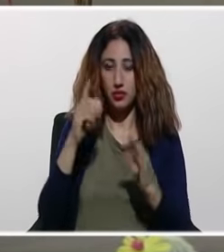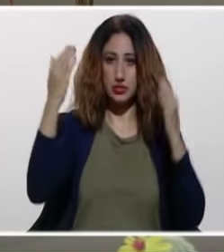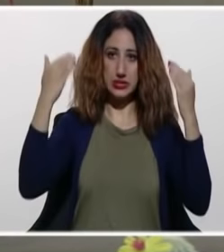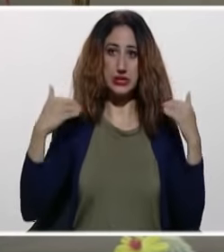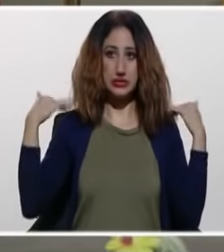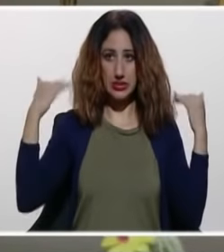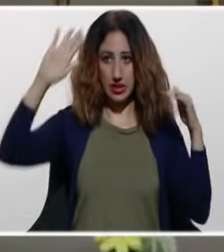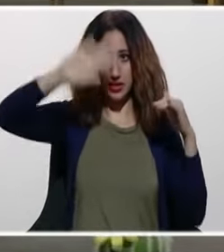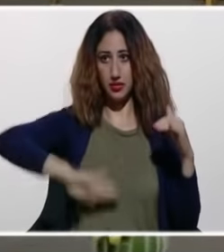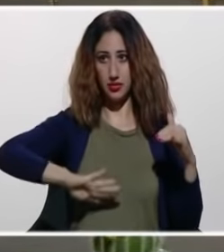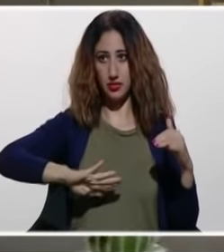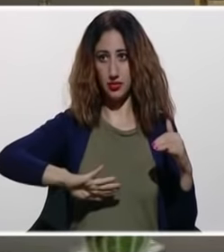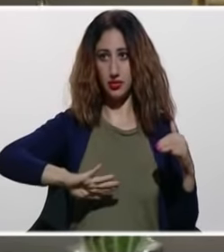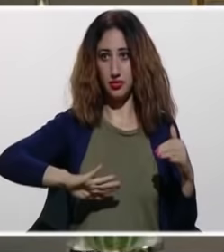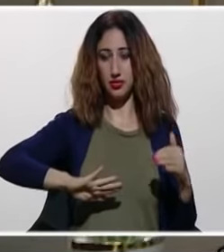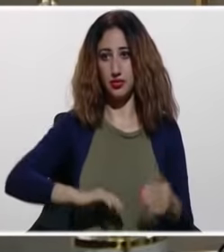يعني.